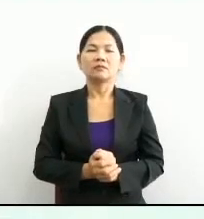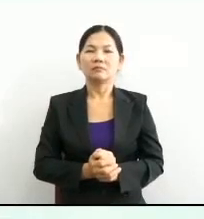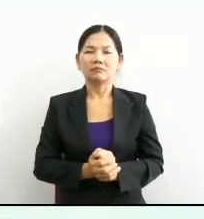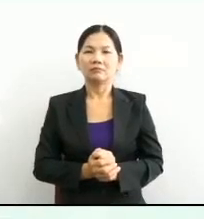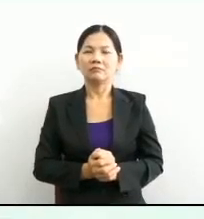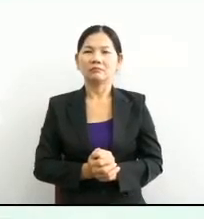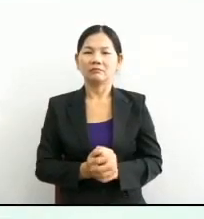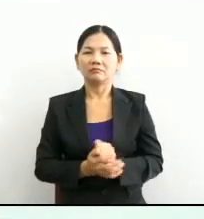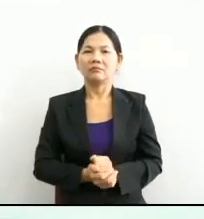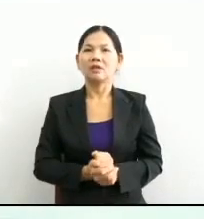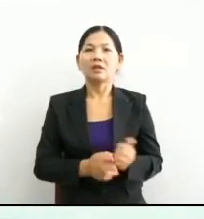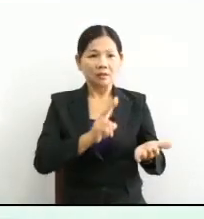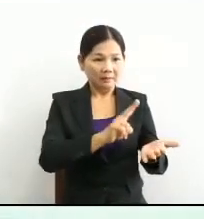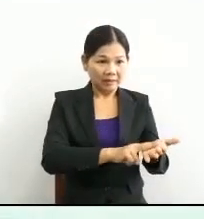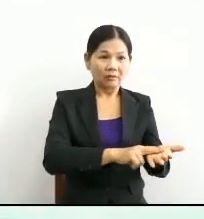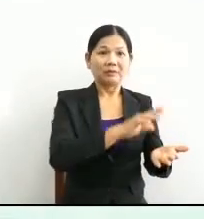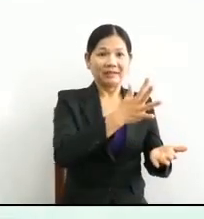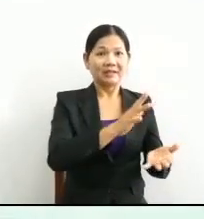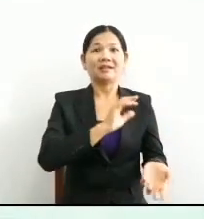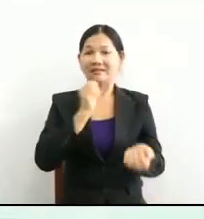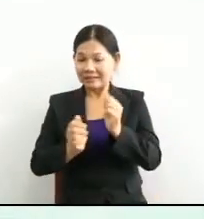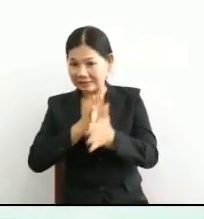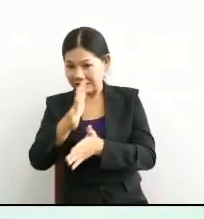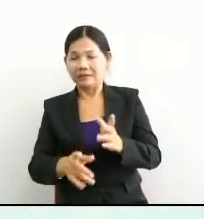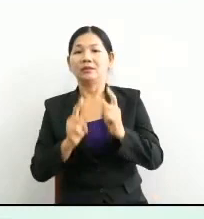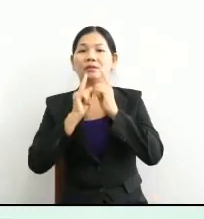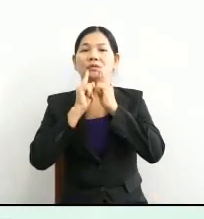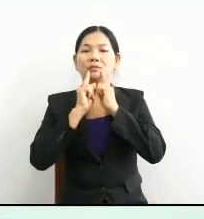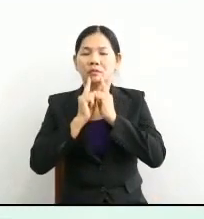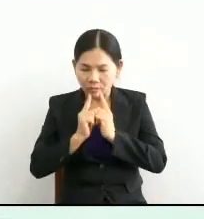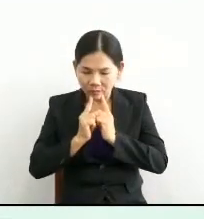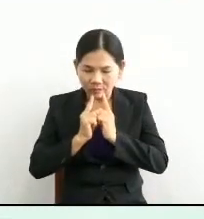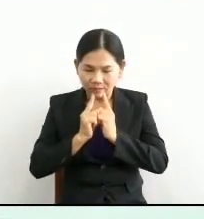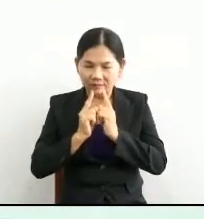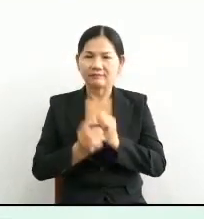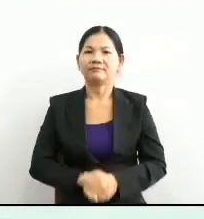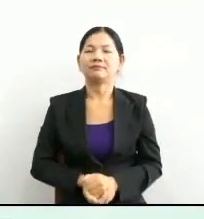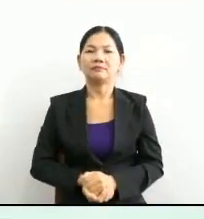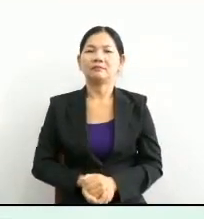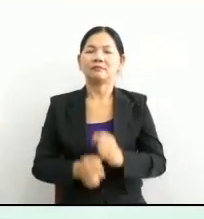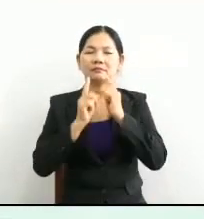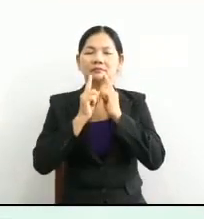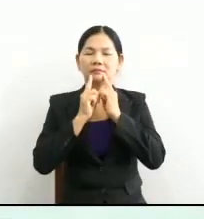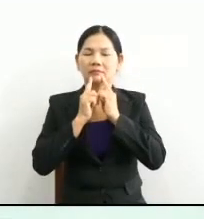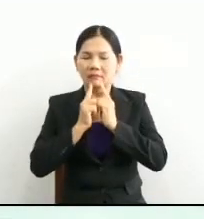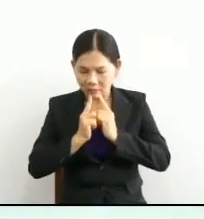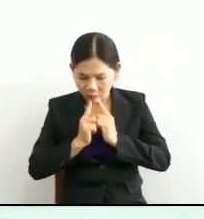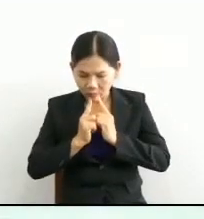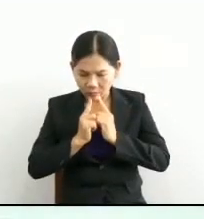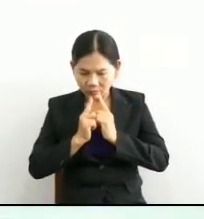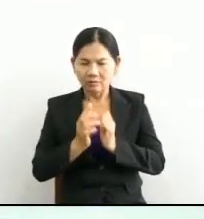tích tốt mình mẹn tốt đã là bói nó con cứ xì cái đây tốt tốt à có tốt á cất lùm hẳn cho anh